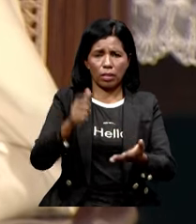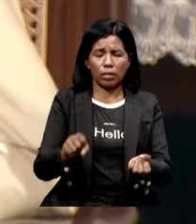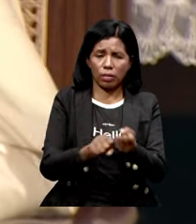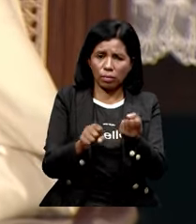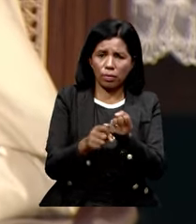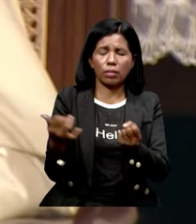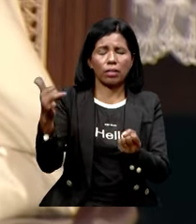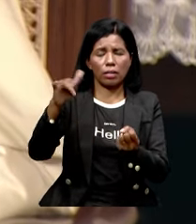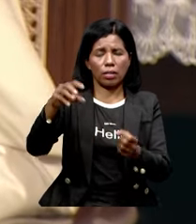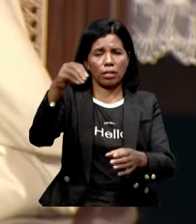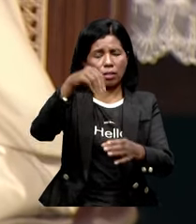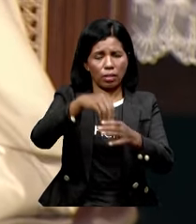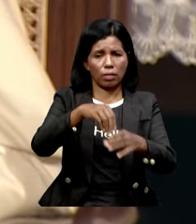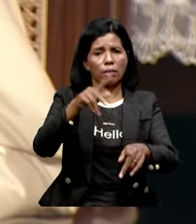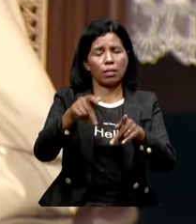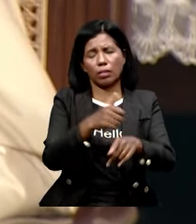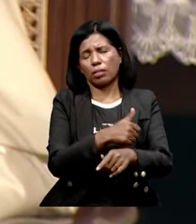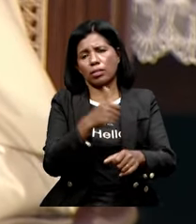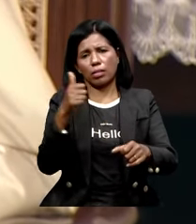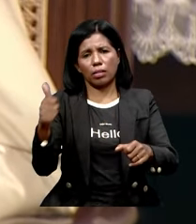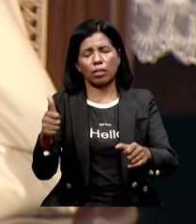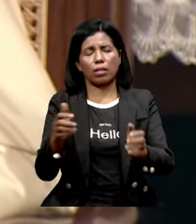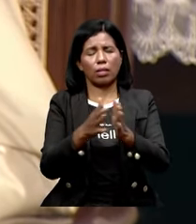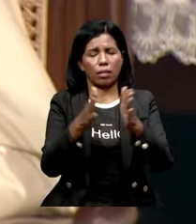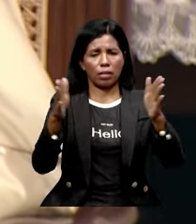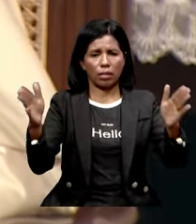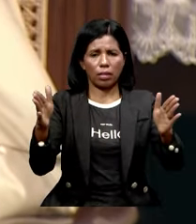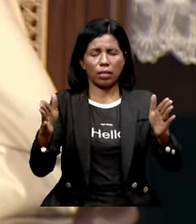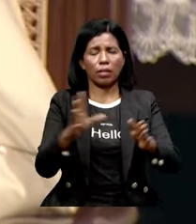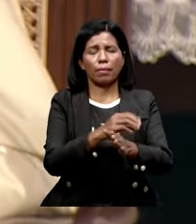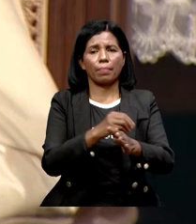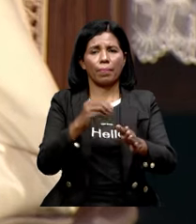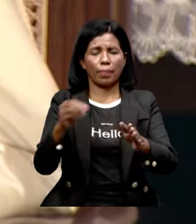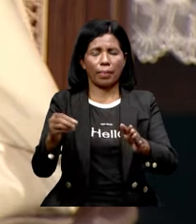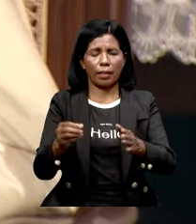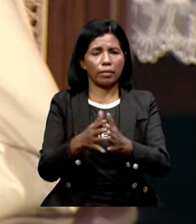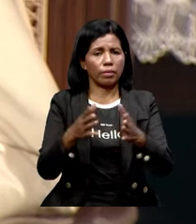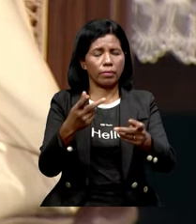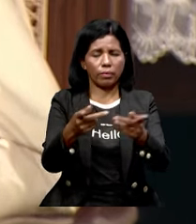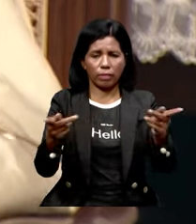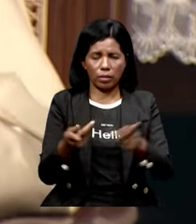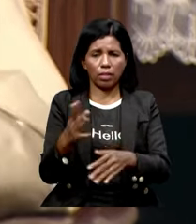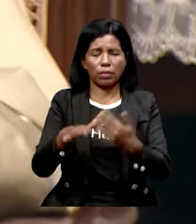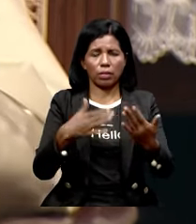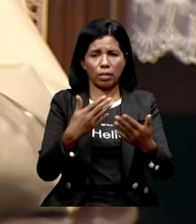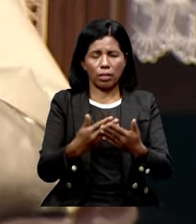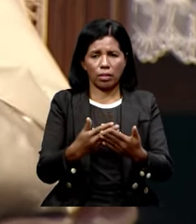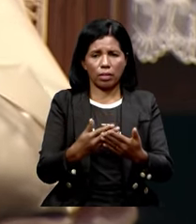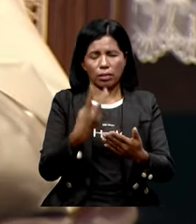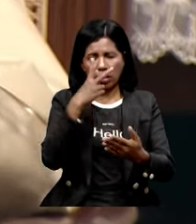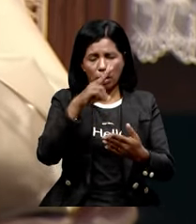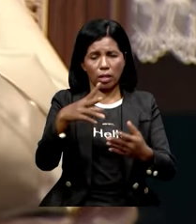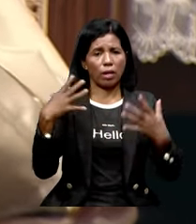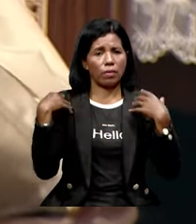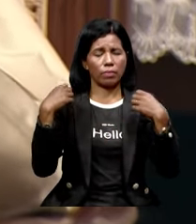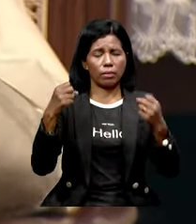sambil melibatkan orang lain, memperluas jaring dan batas-batasan untuk menciptakan kekuatan